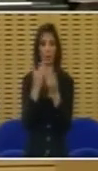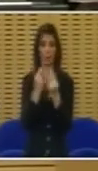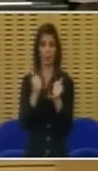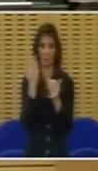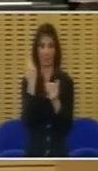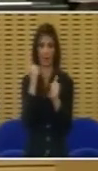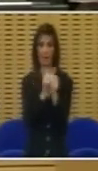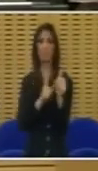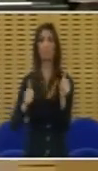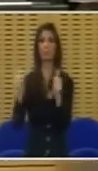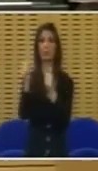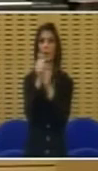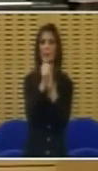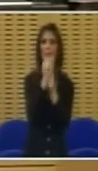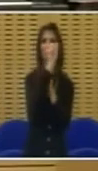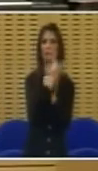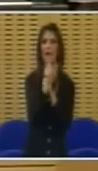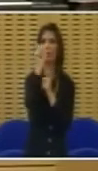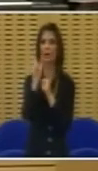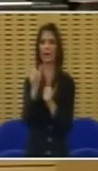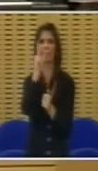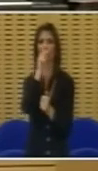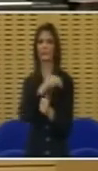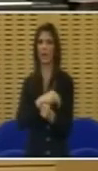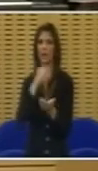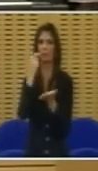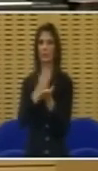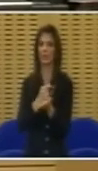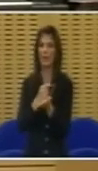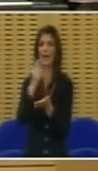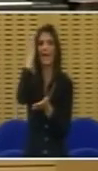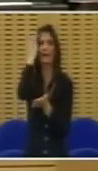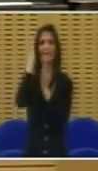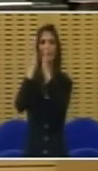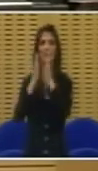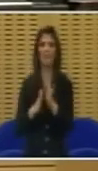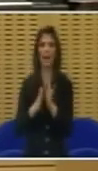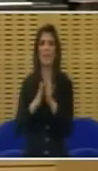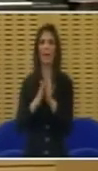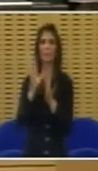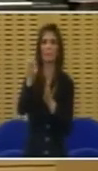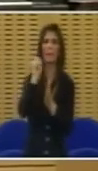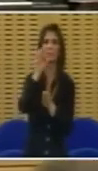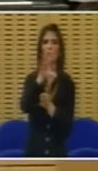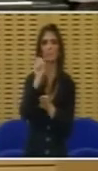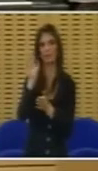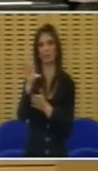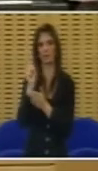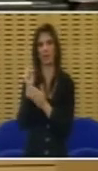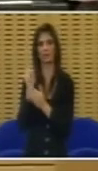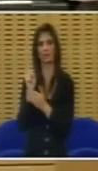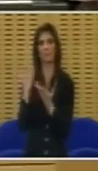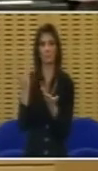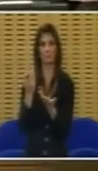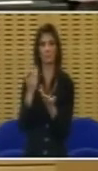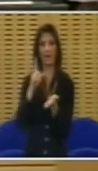εποπτικές αρχές η άντληση, βλέπετε, πρωτοβάθμιων κεφαλαίων με τη διάθεση αξιογράφων και χρεογράφων.